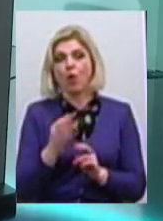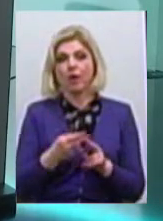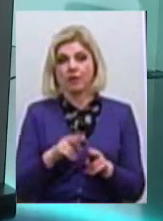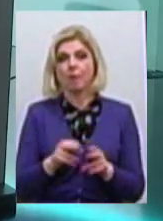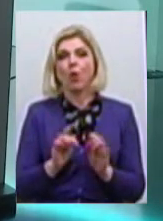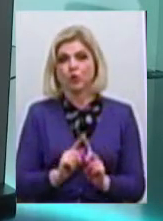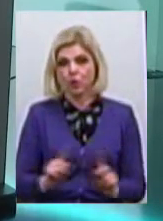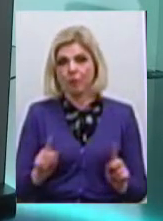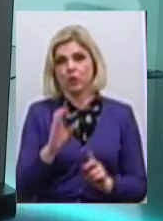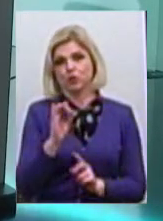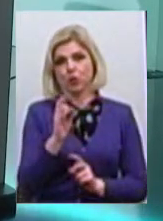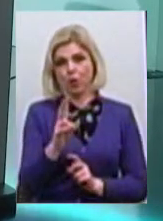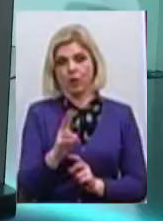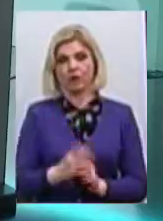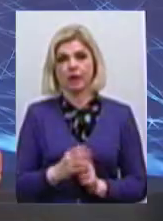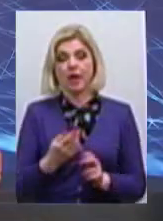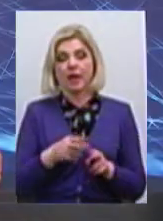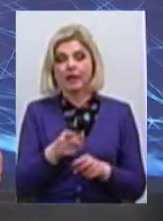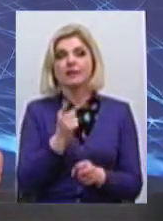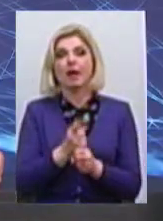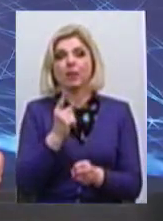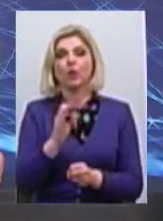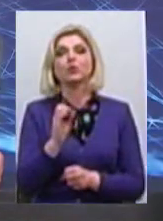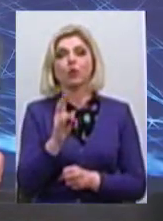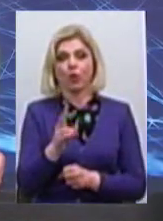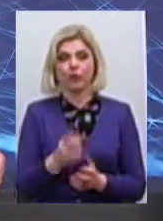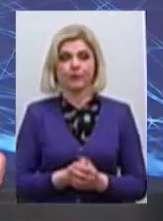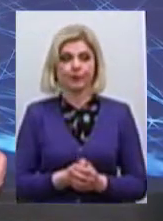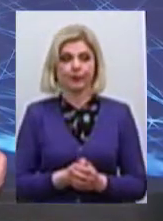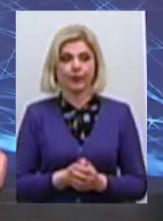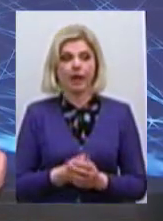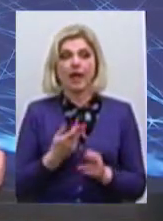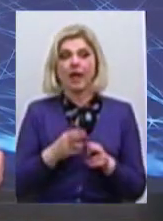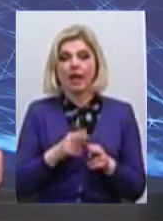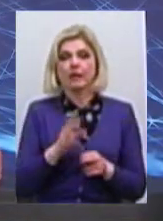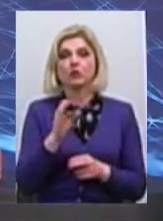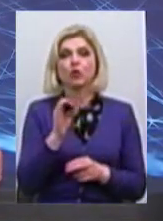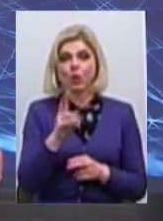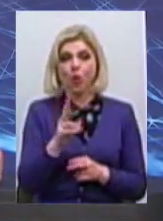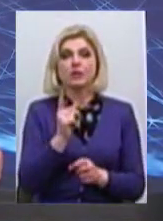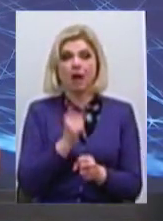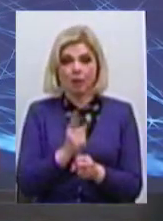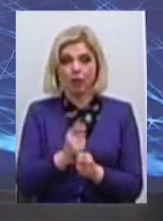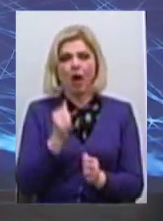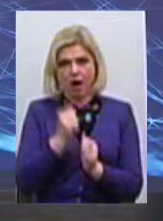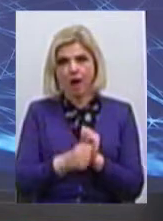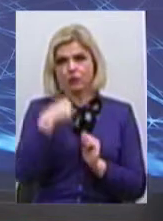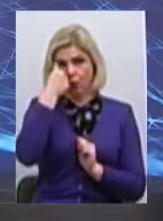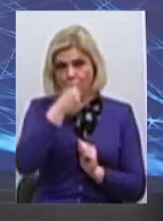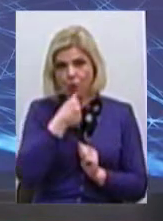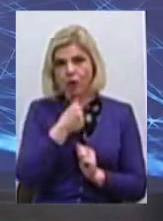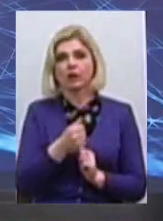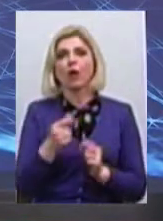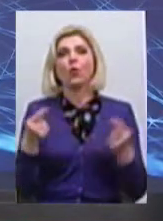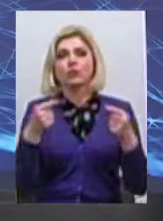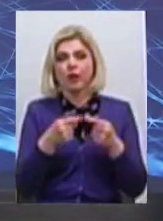і строки. Строки цієї заборони. Така нерестова заборона є щорічною. Вона встановлюється